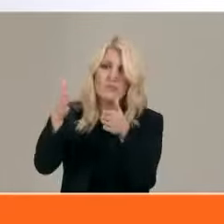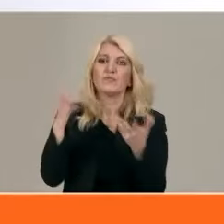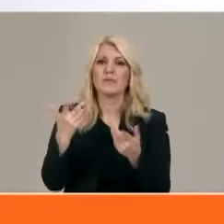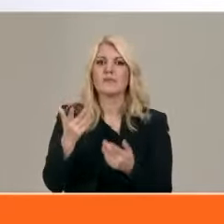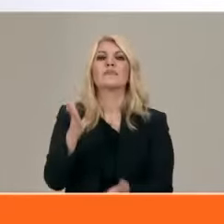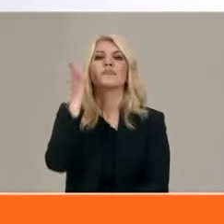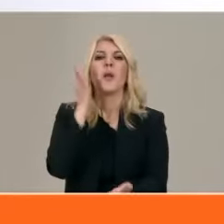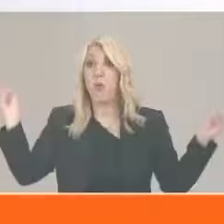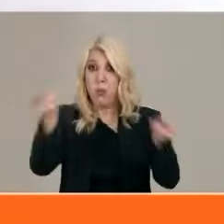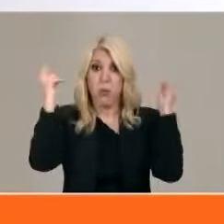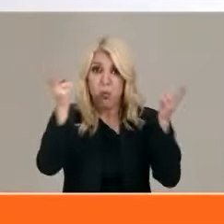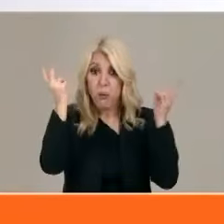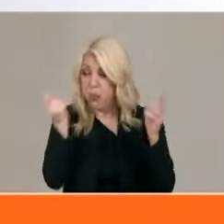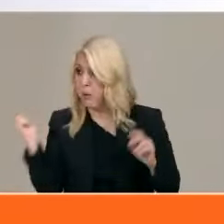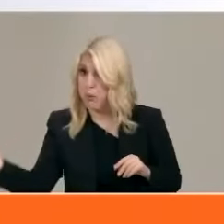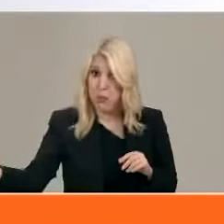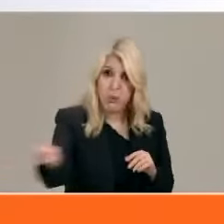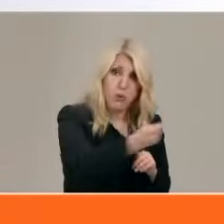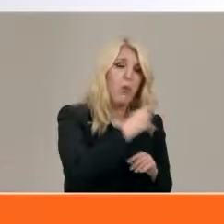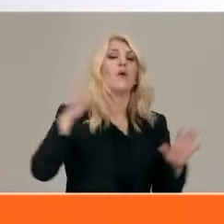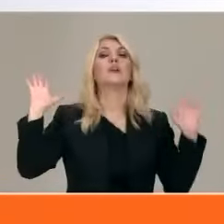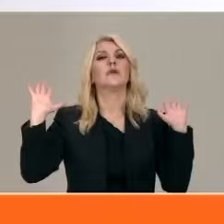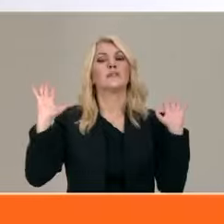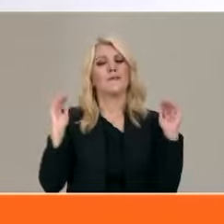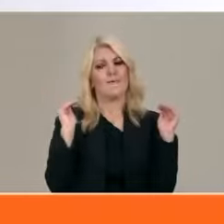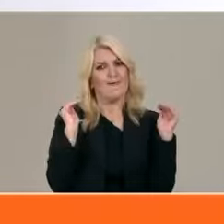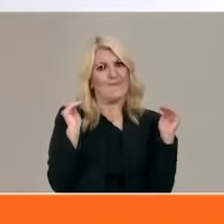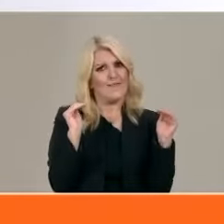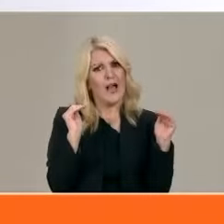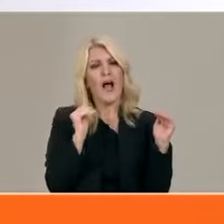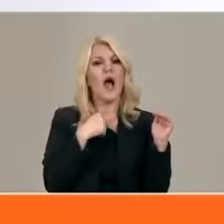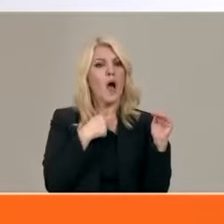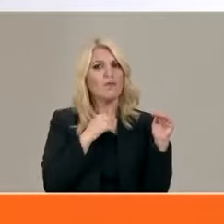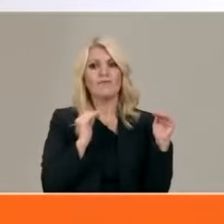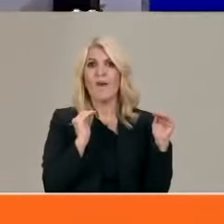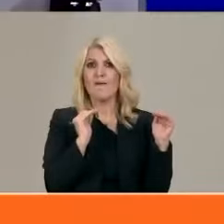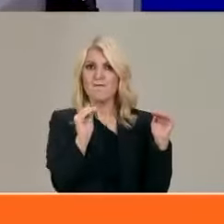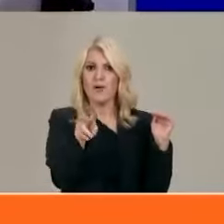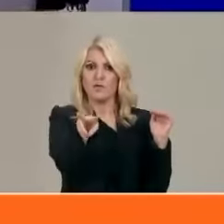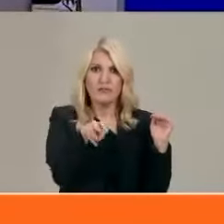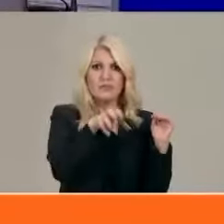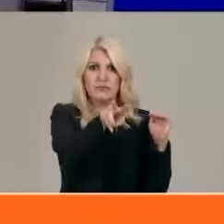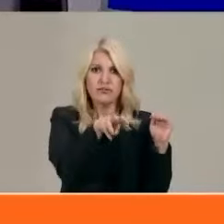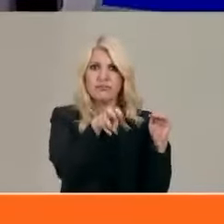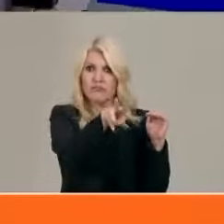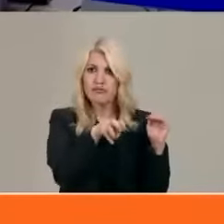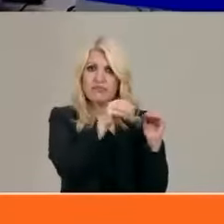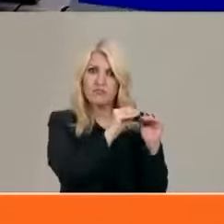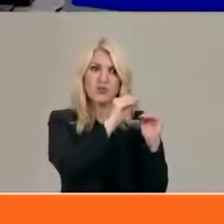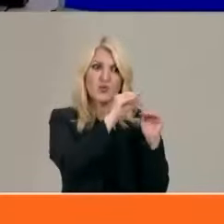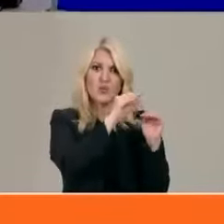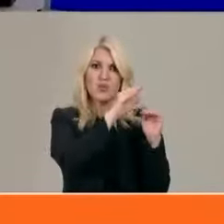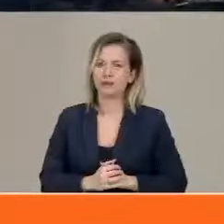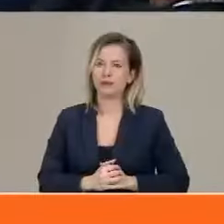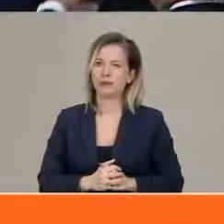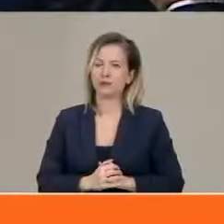της μεσαίας τάξης. Αν έχουμε σταθερή υπεραπόδοση από διαρθρωτικά μέτρα, ναι, μπορούμε να μειώσουμε και άλλο τους